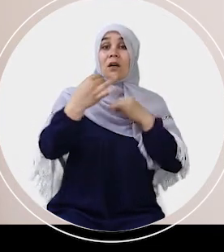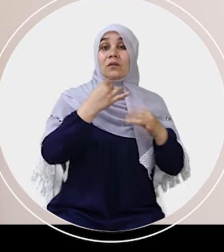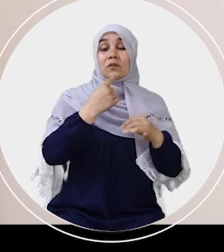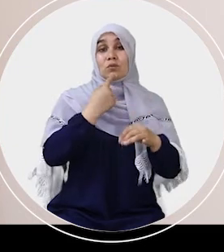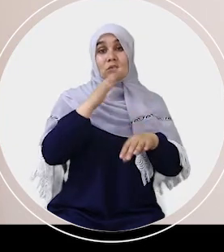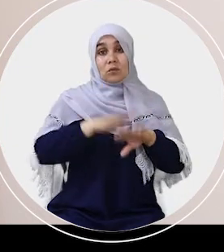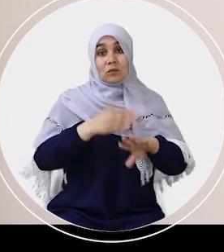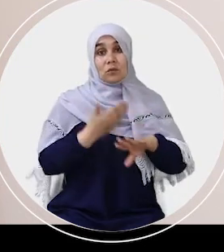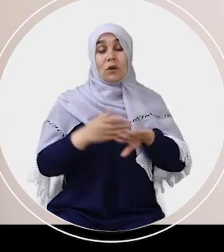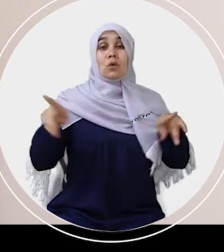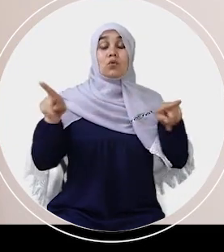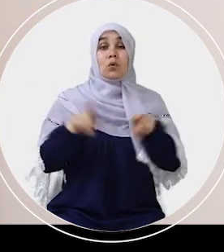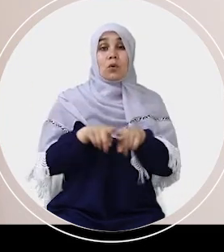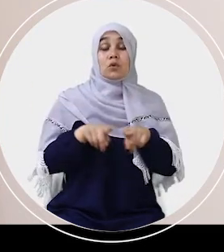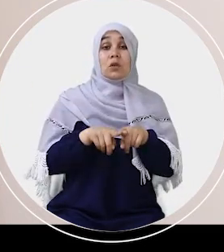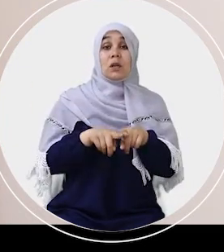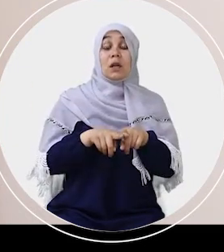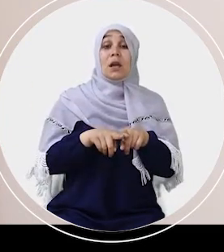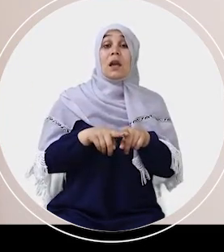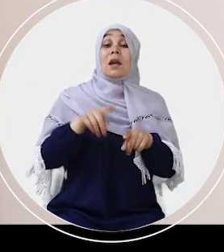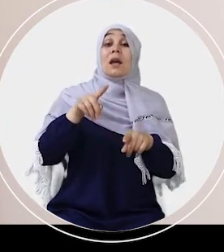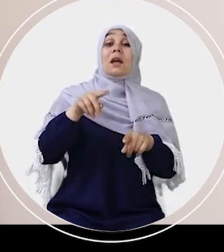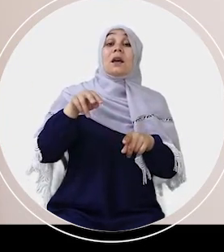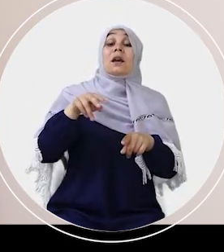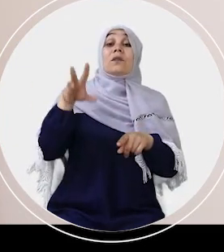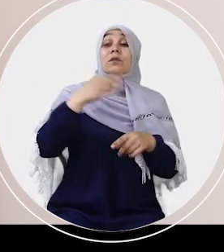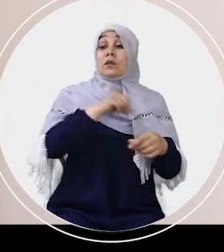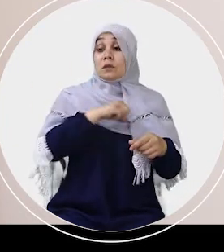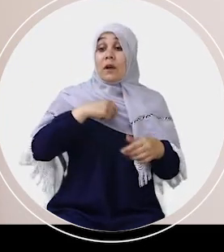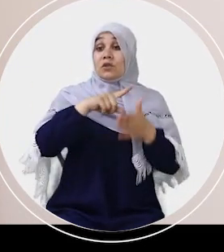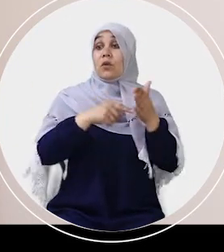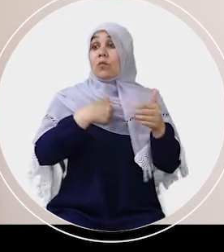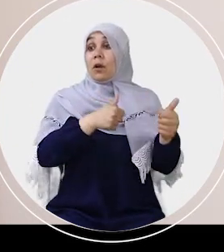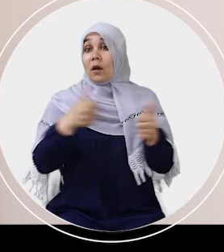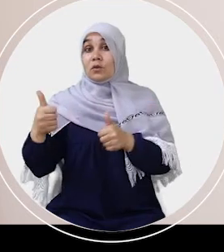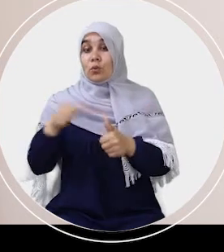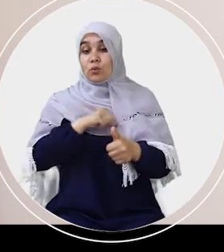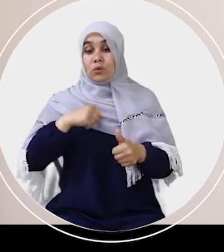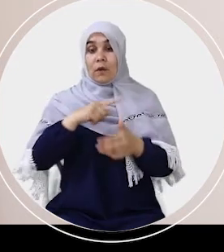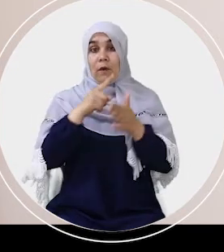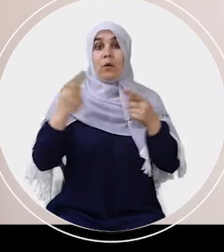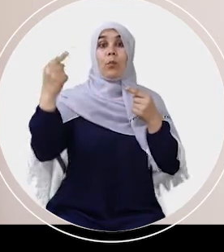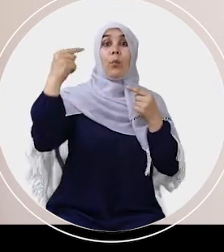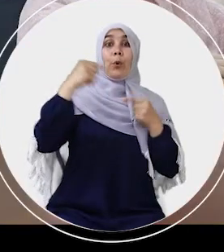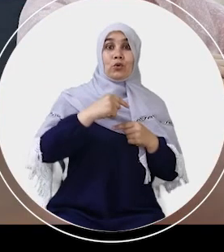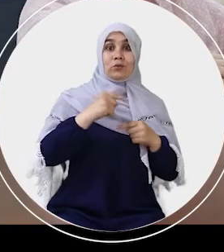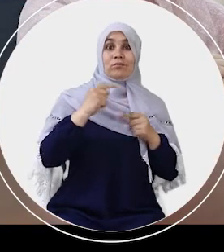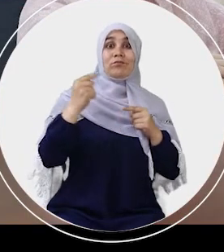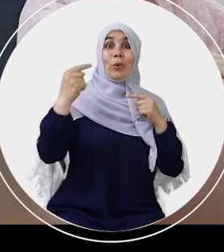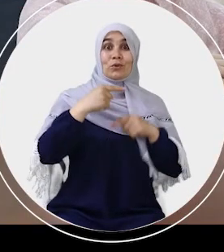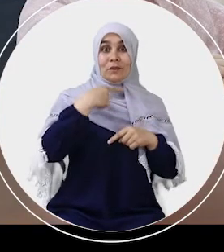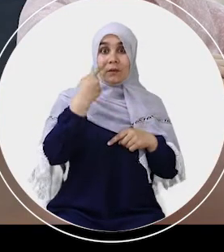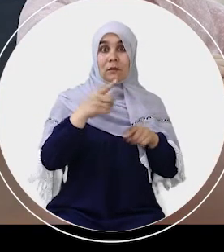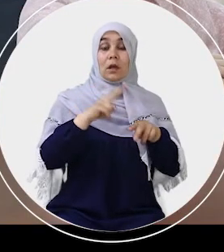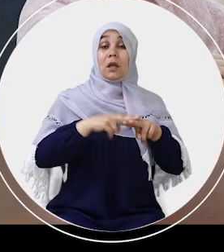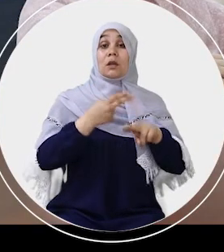shunga o'xshash. Ya'ni ayollar o'zligiga javob berib turib, o'zining gapiga o'zi qarshi bo'lgan holatlar juda ham ko'p. Menimcha